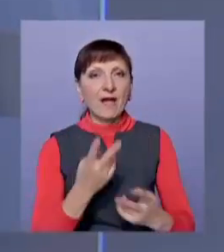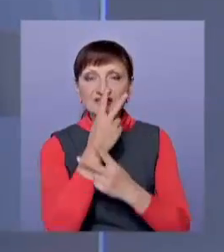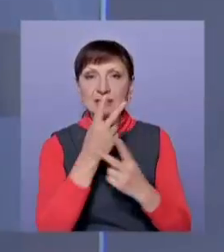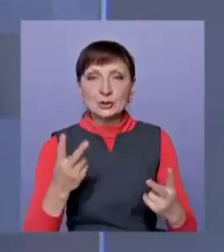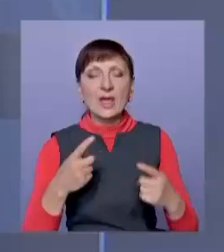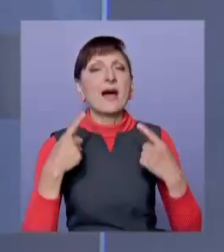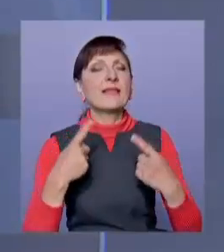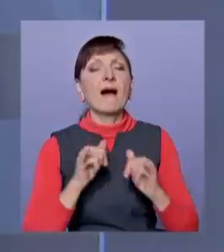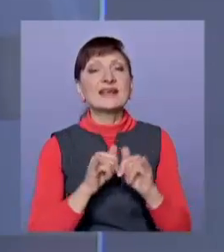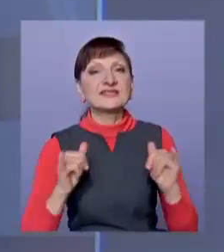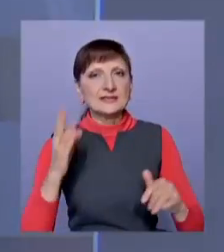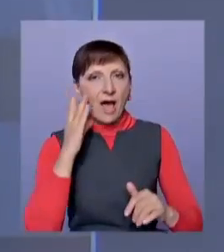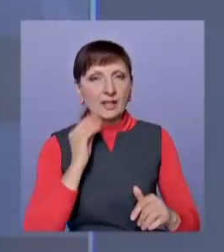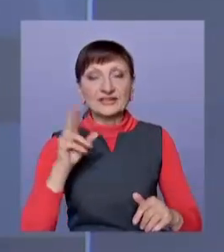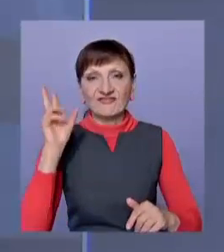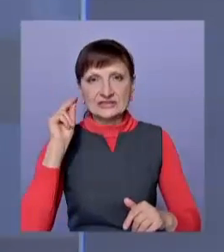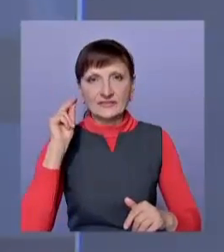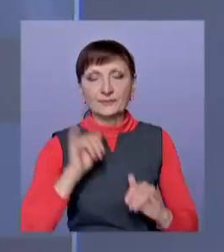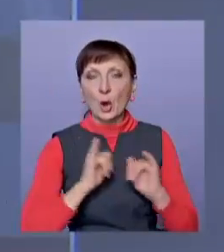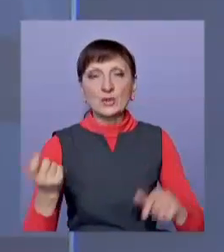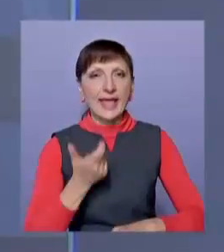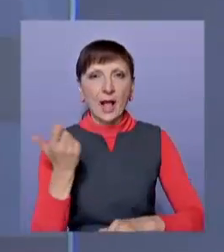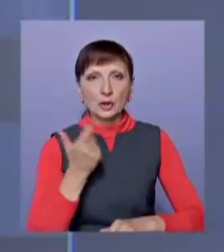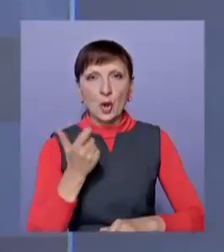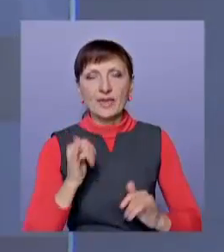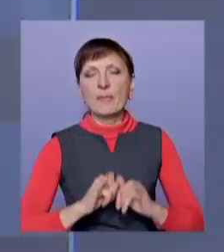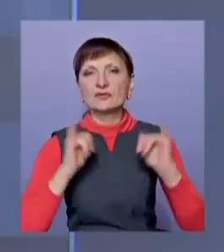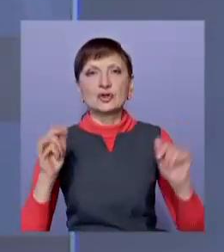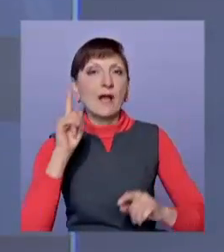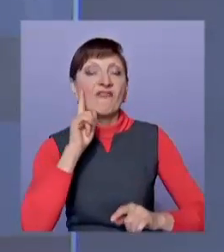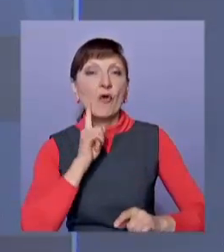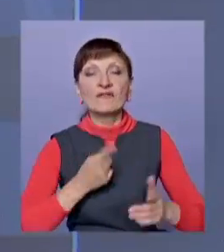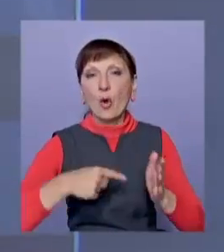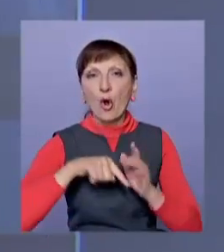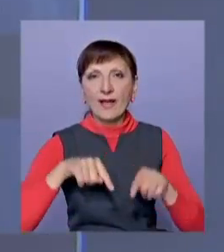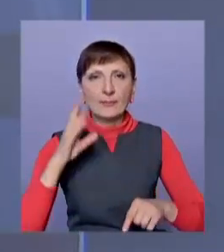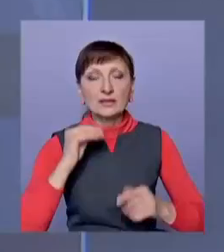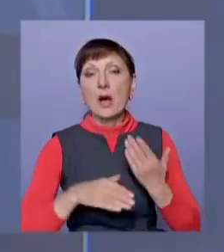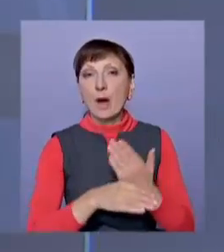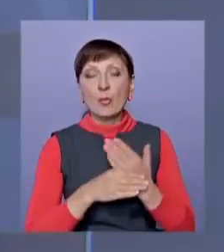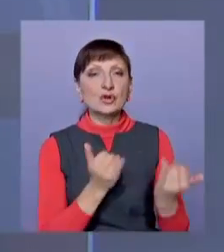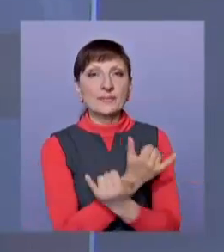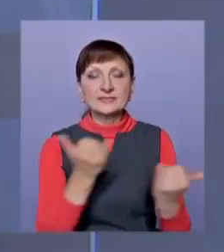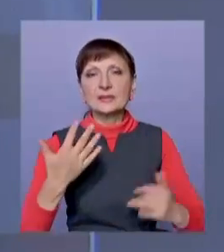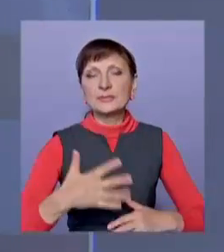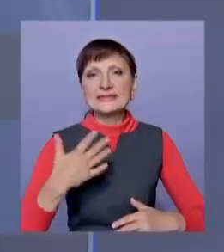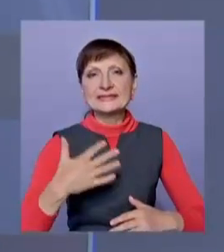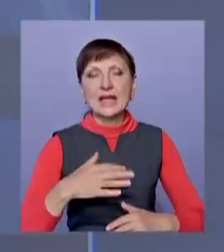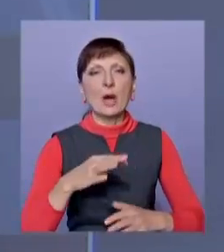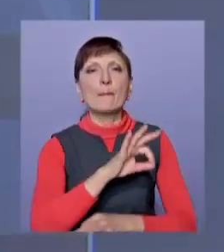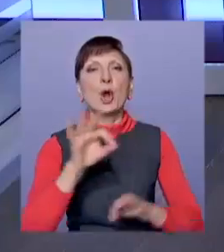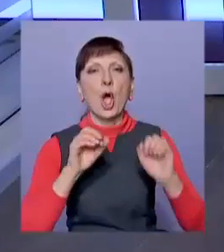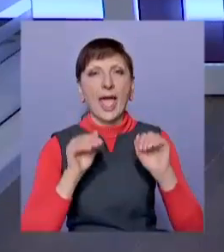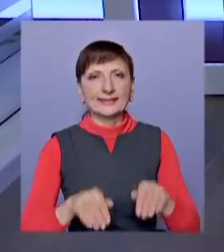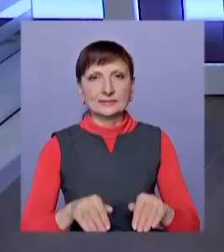взглянуть на развитие Алматы в цифрах. Рост экономики и повышение комфортности мегаполиса помогут обеспечить 50